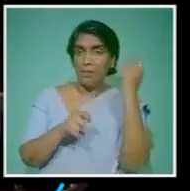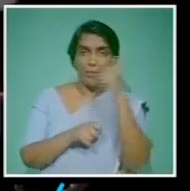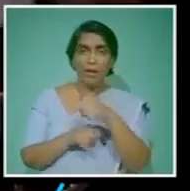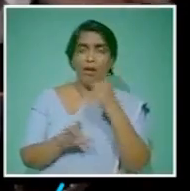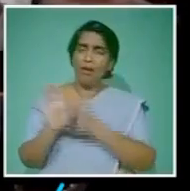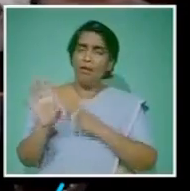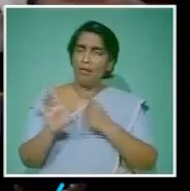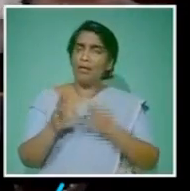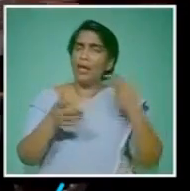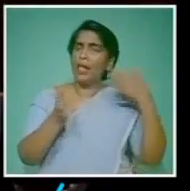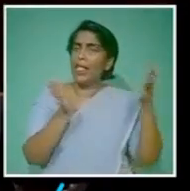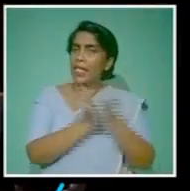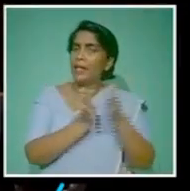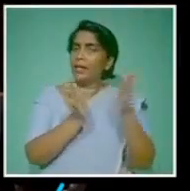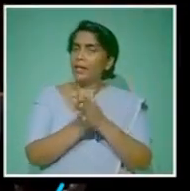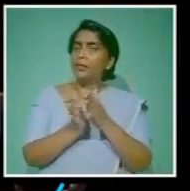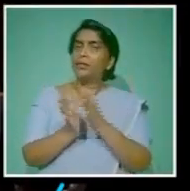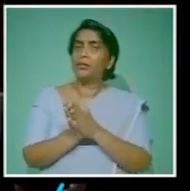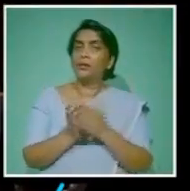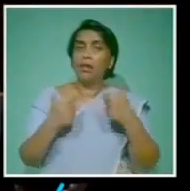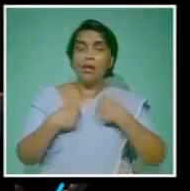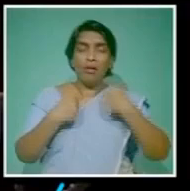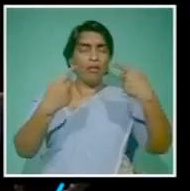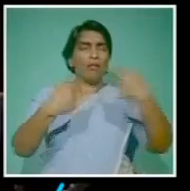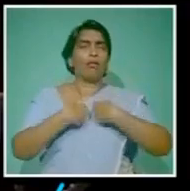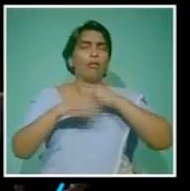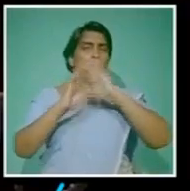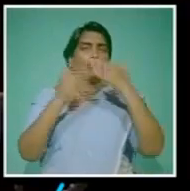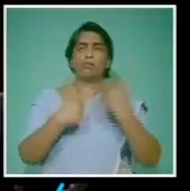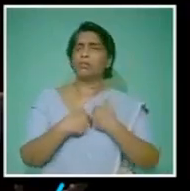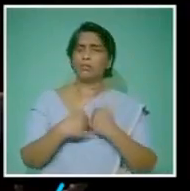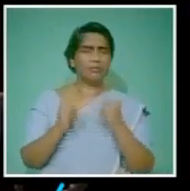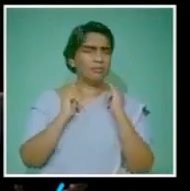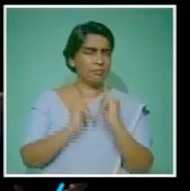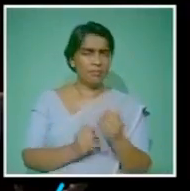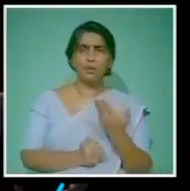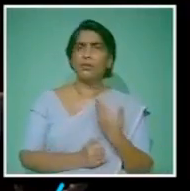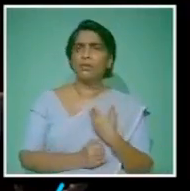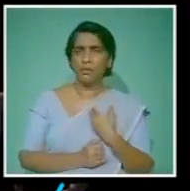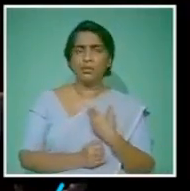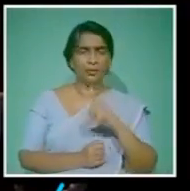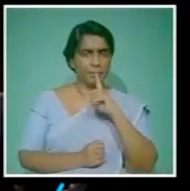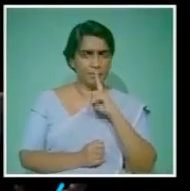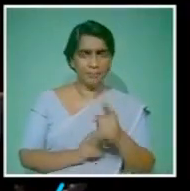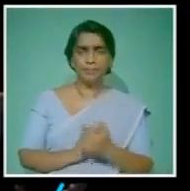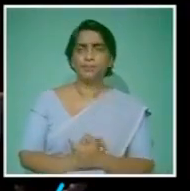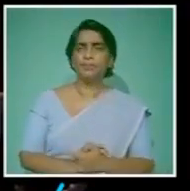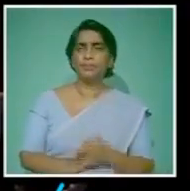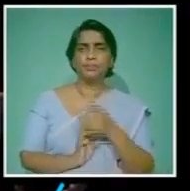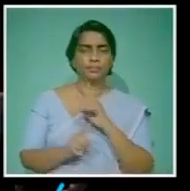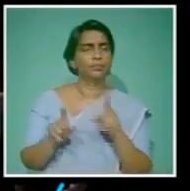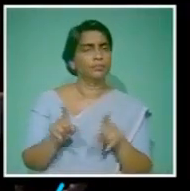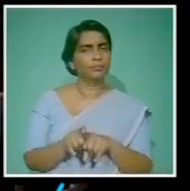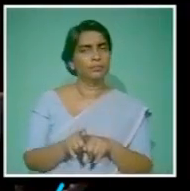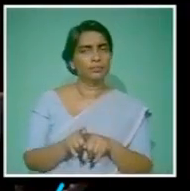अवृद्ध गाना वे अंतर अपे उलोट मे कड़ा पेटे मे हरिम नरक अका मम्मी की